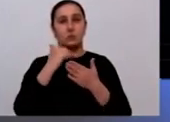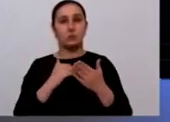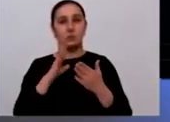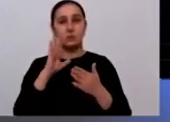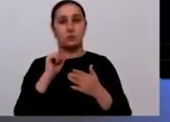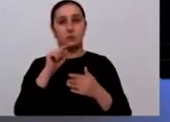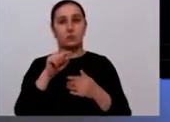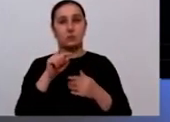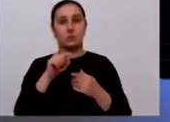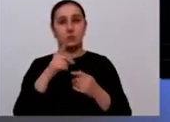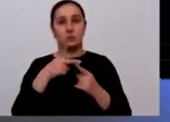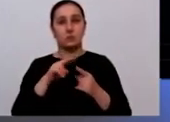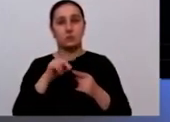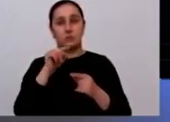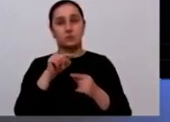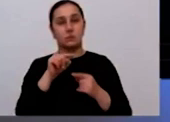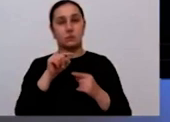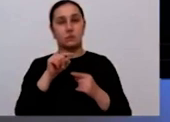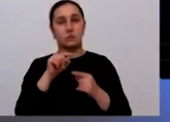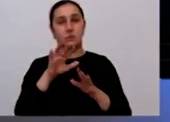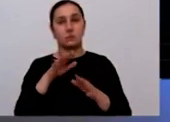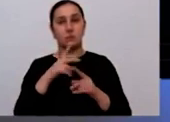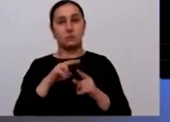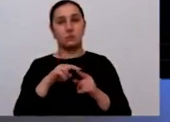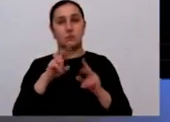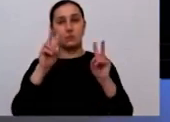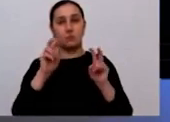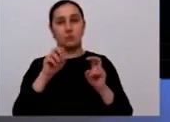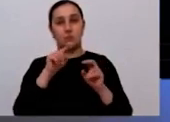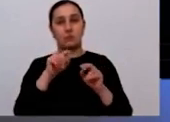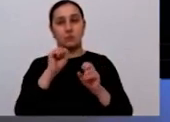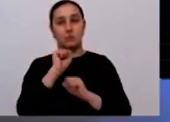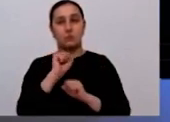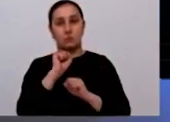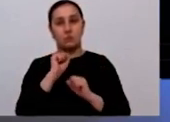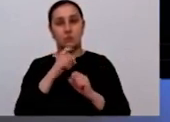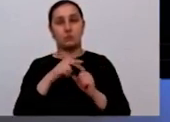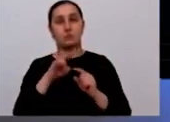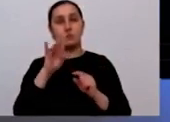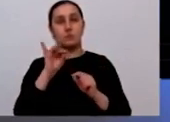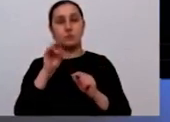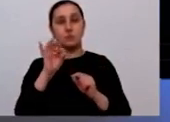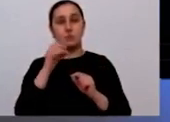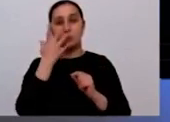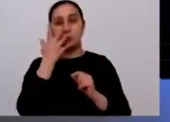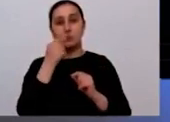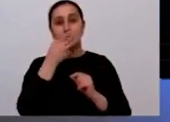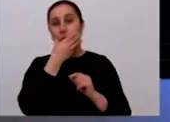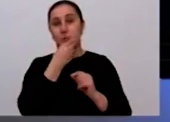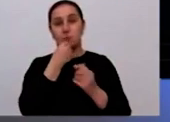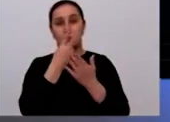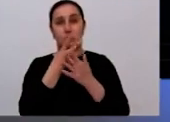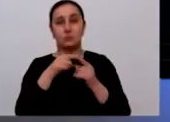va endi bu yerda biz maxsus himoyalovchi niqobni chiroyli ko'rinishga keltirish